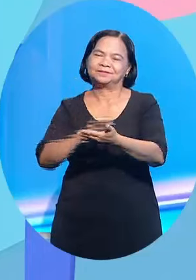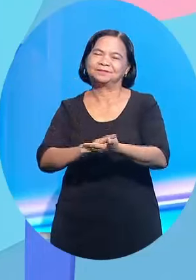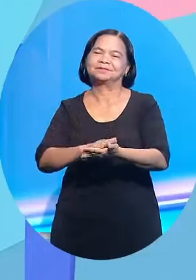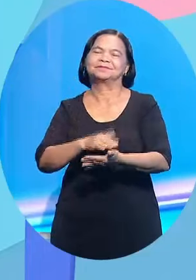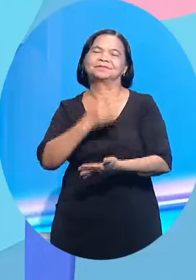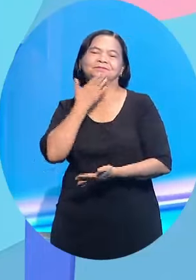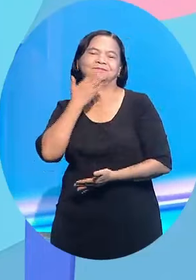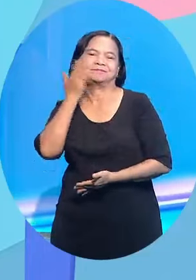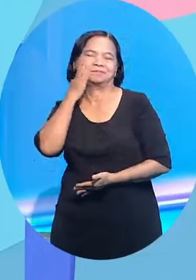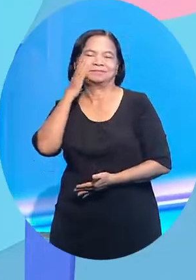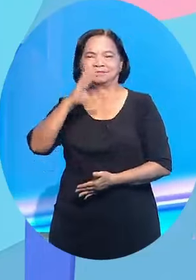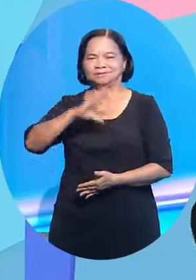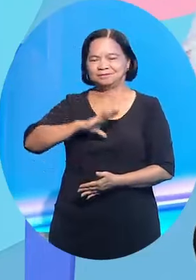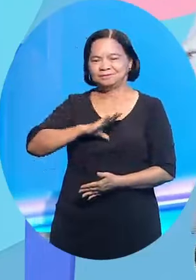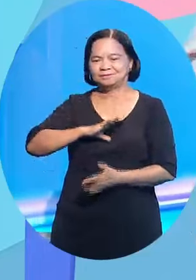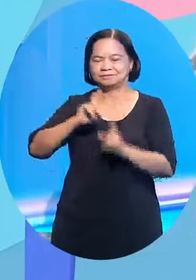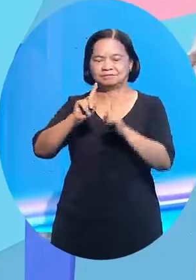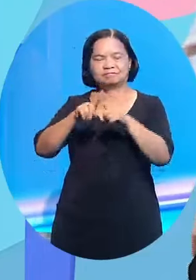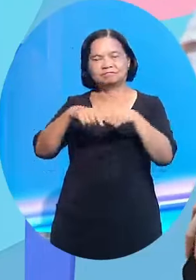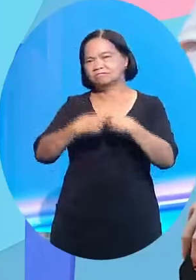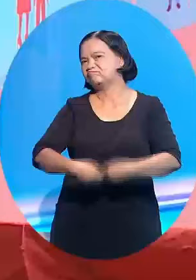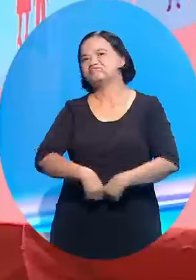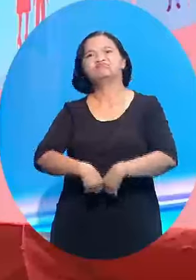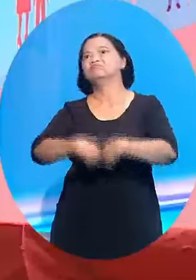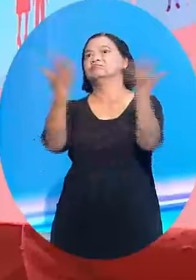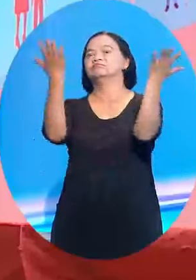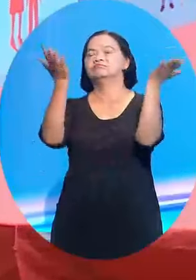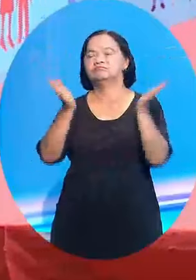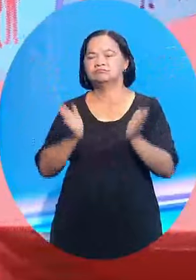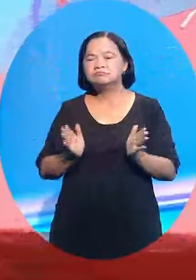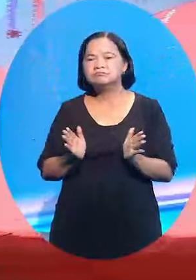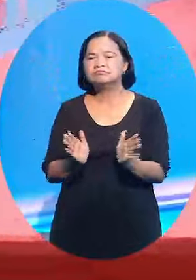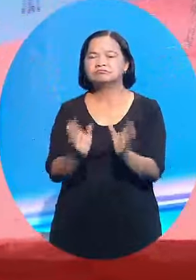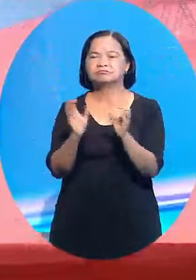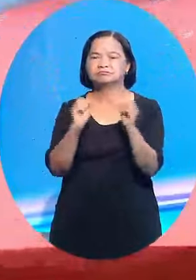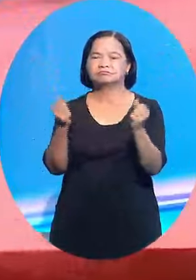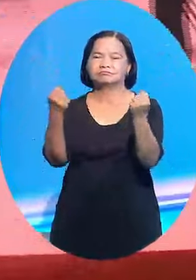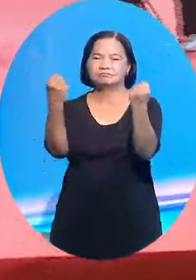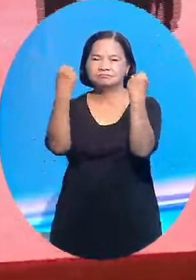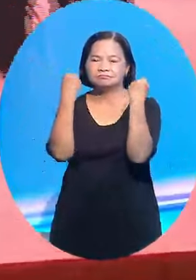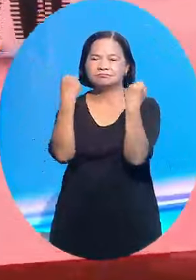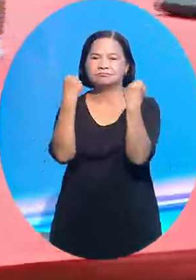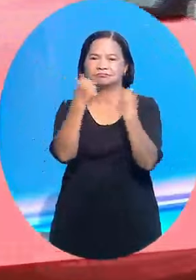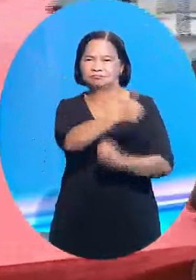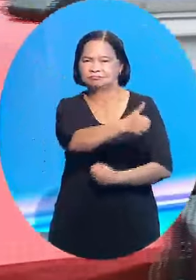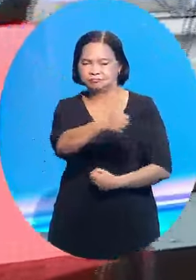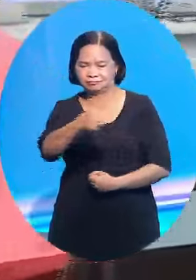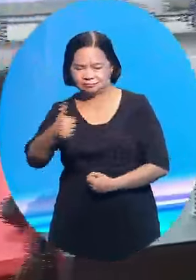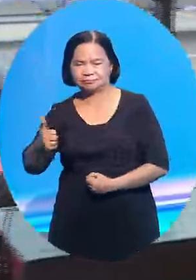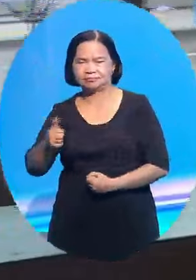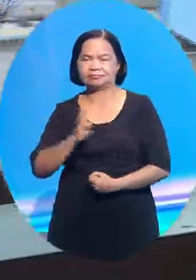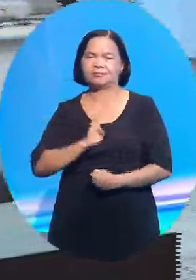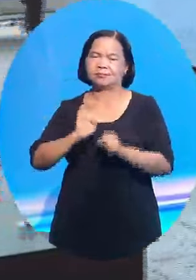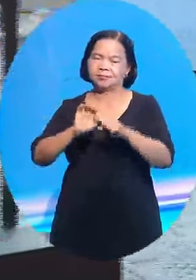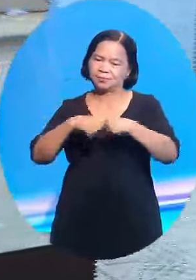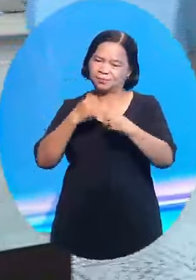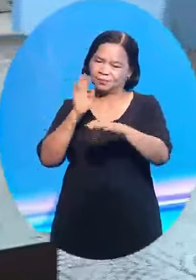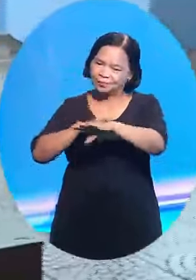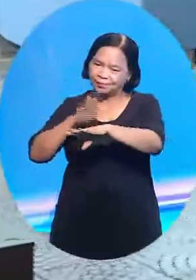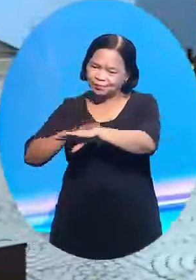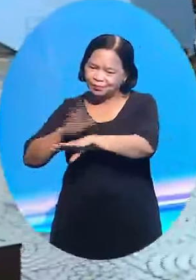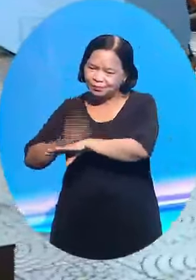con cái, nguy cơ làm cho gia đình tan vỡ, không hạnh phúc, thậm chí ảnh hưởng đến sức khỏe và tính mạng của mỗi người. Ban tổ chức đã kêu gọi mọi người